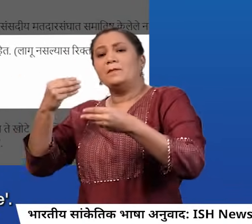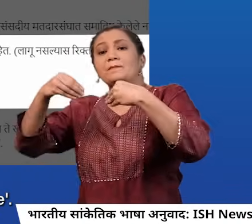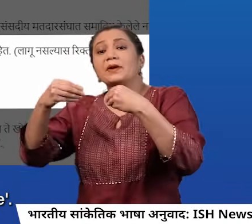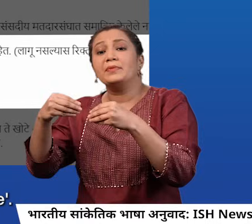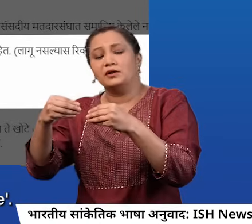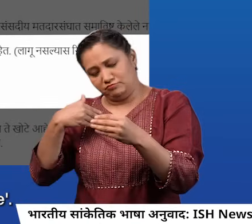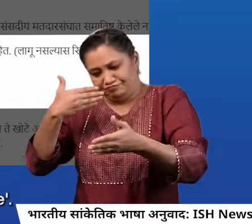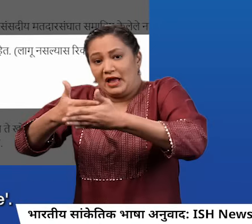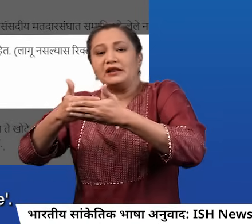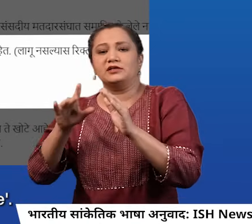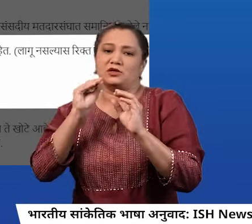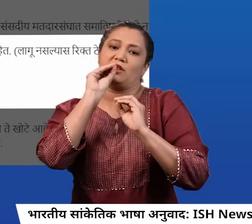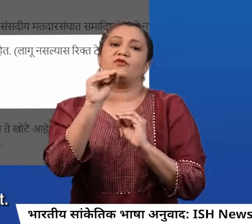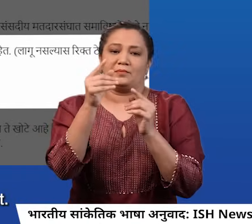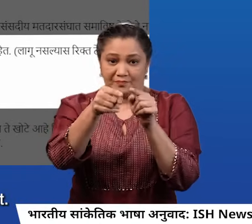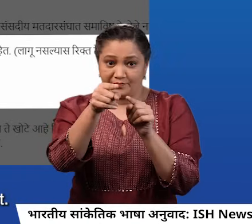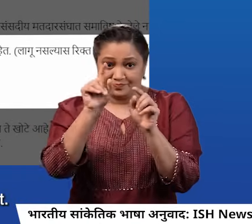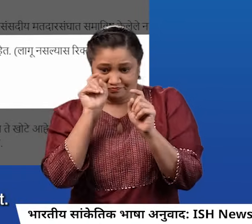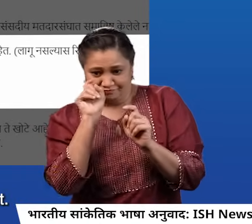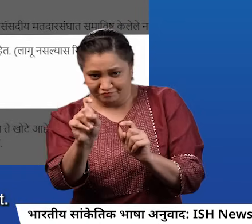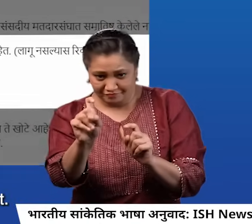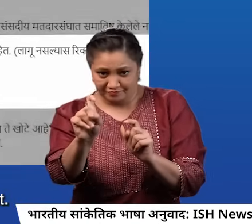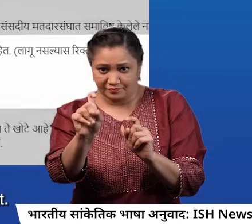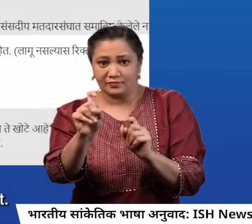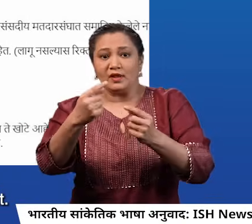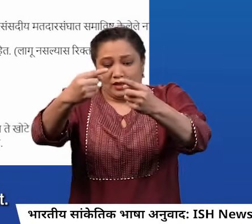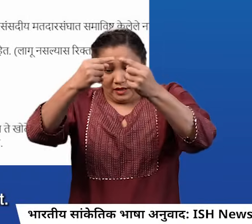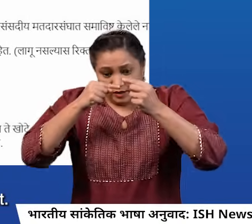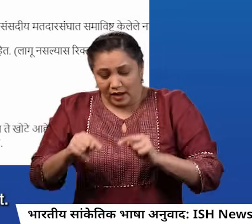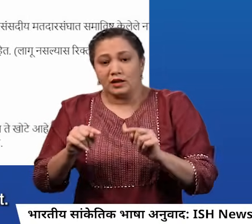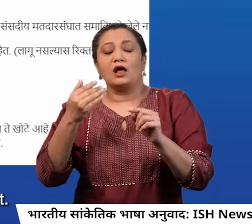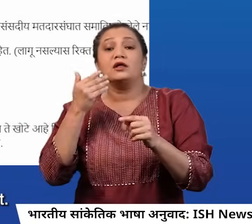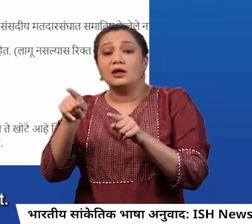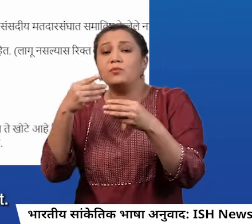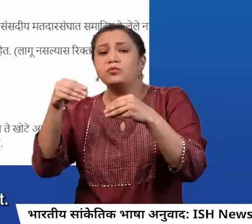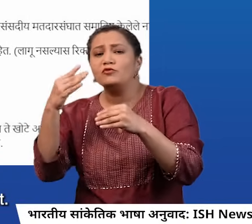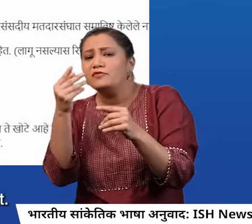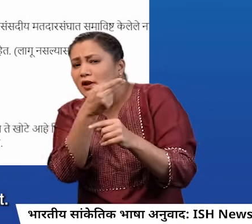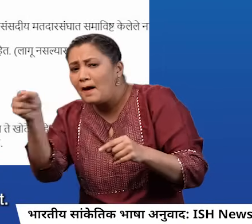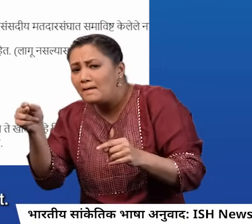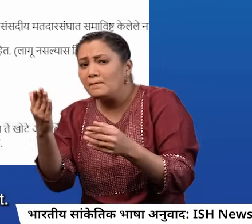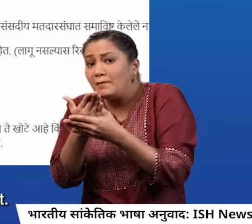खालील नमूत कागत पत्रे जोल्ली आहेत, अस लिहेलेला परियाये चिन्हांकित कराईचे आणी त्या खाल्चा राकान्यात